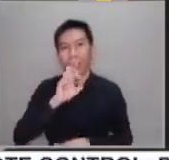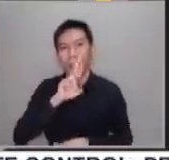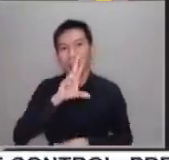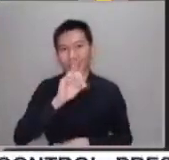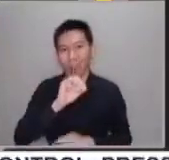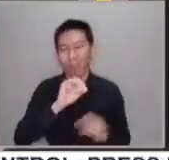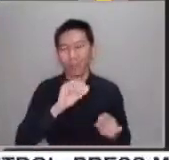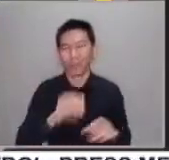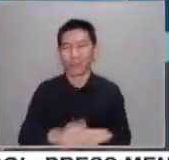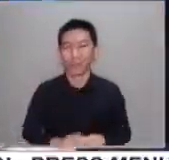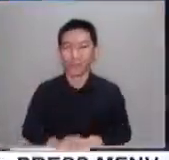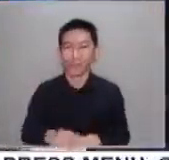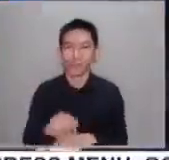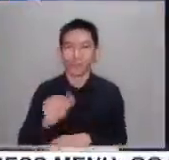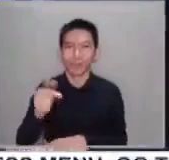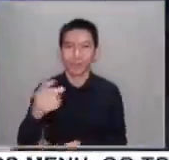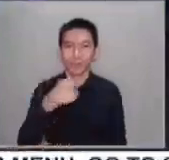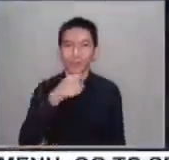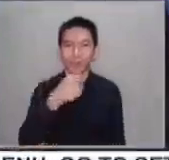Shine Kay.